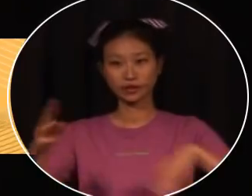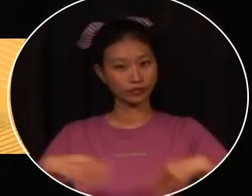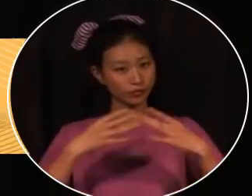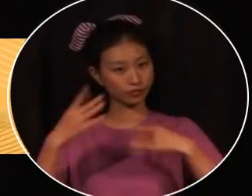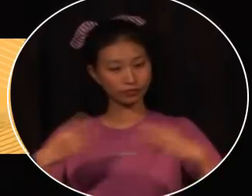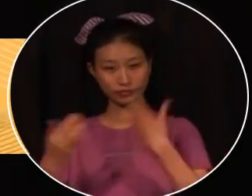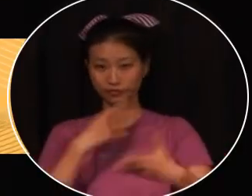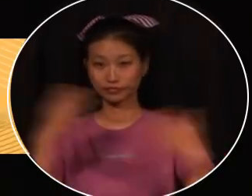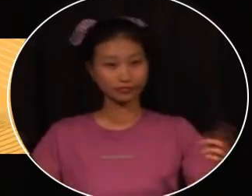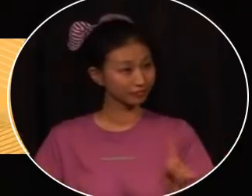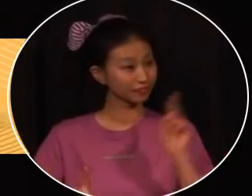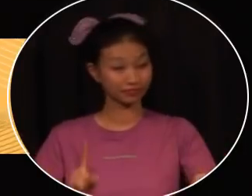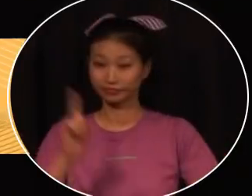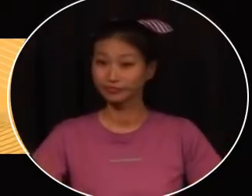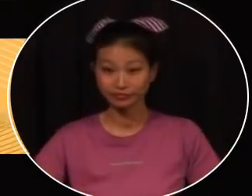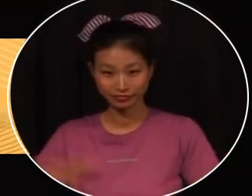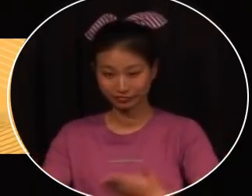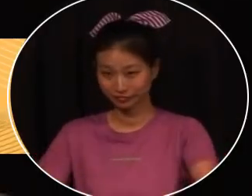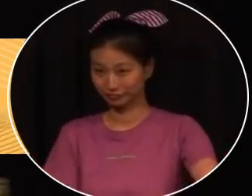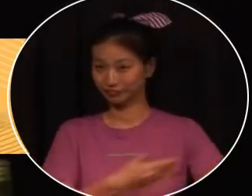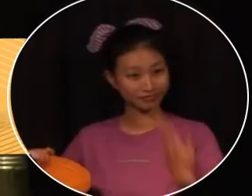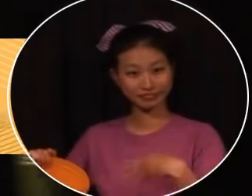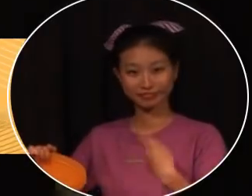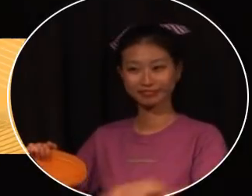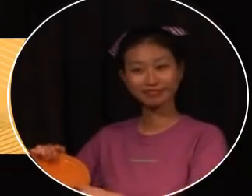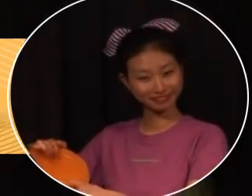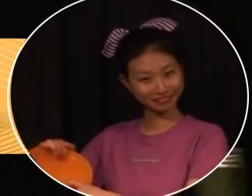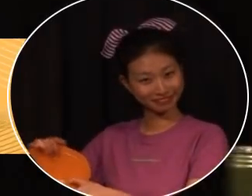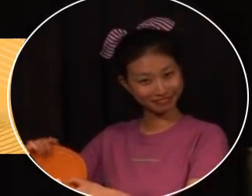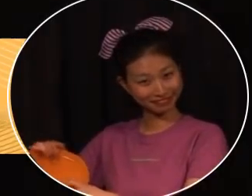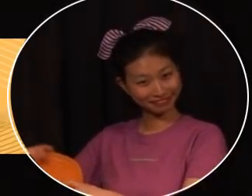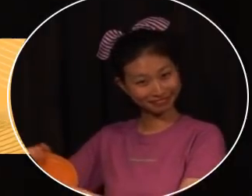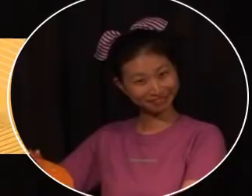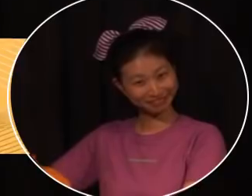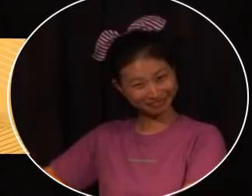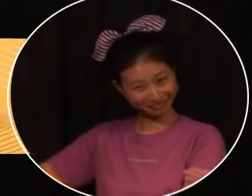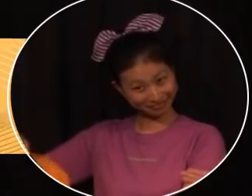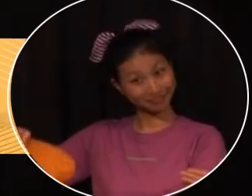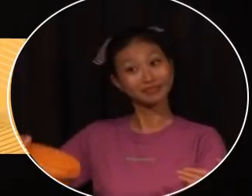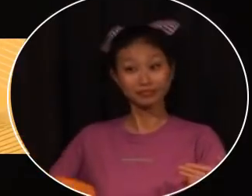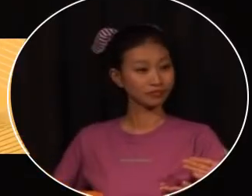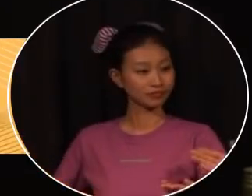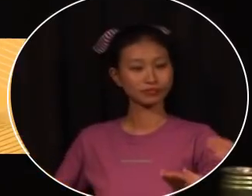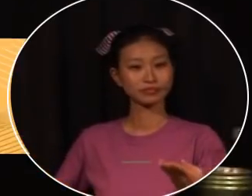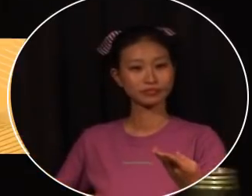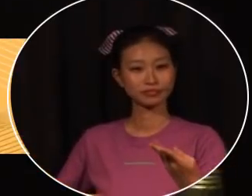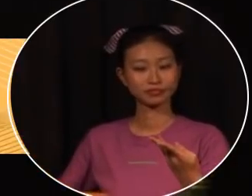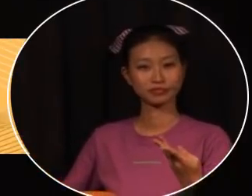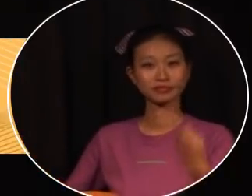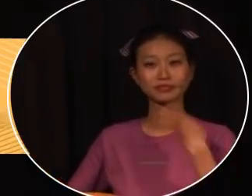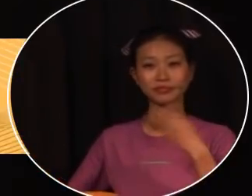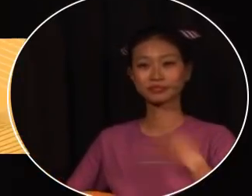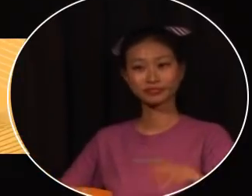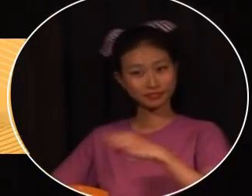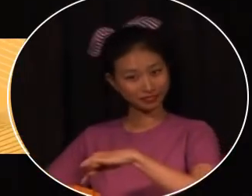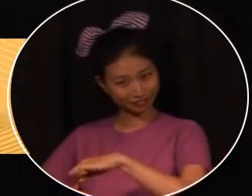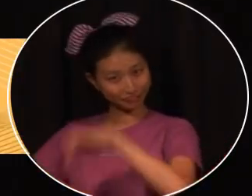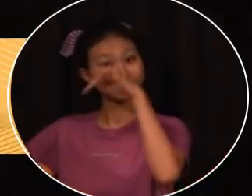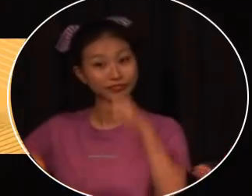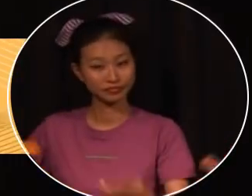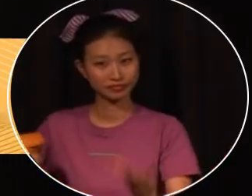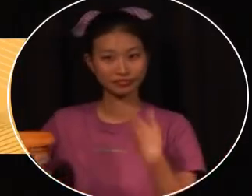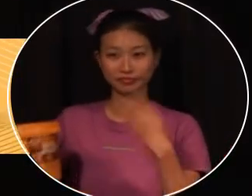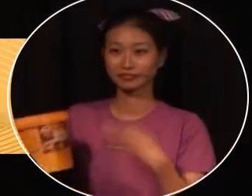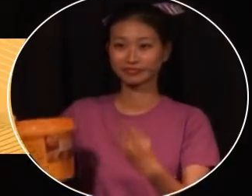啊，我就是应该要投给他，我就是应该要投给这位正确的候选人。这句话就是狗屁不通